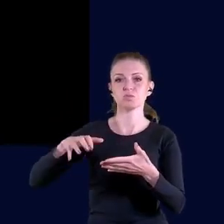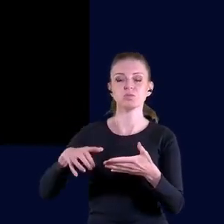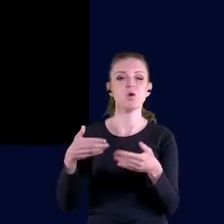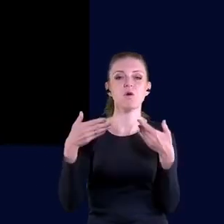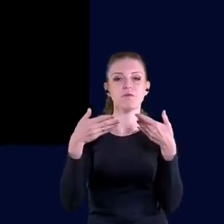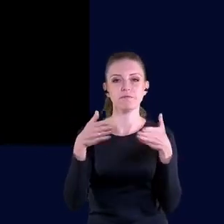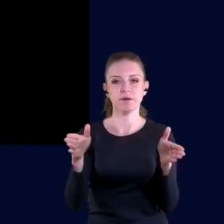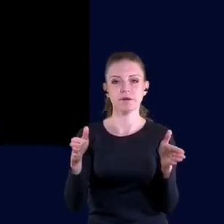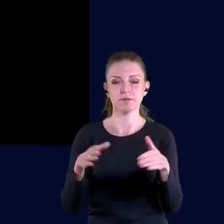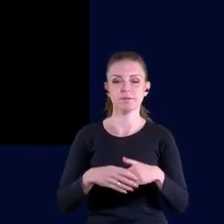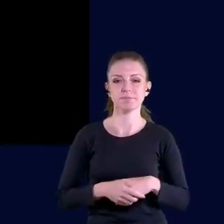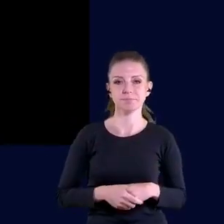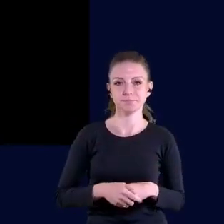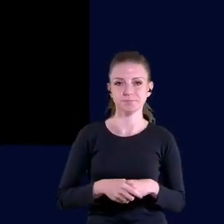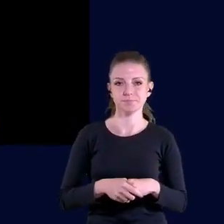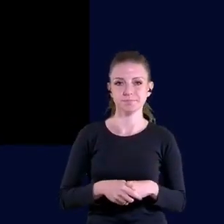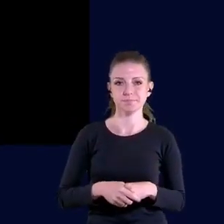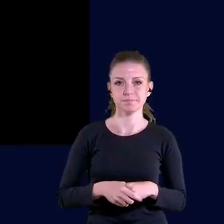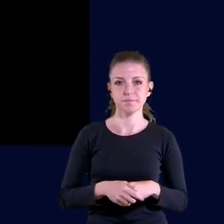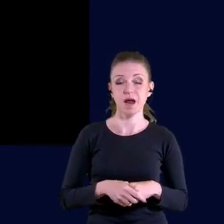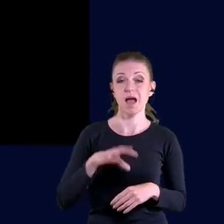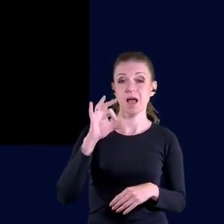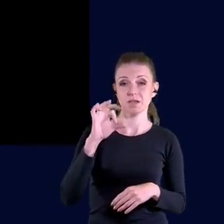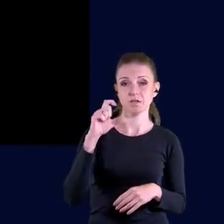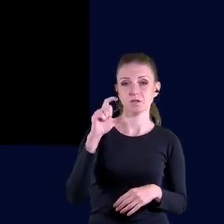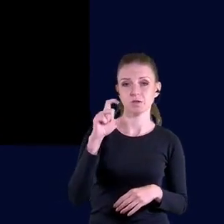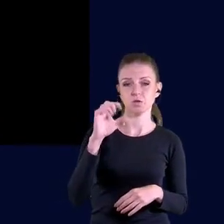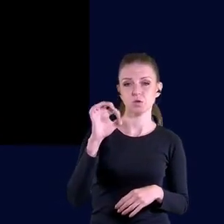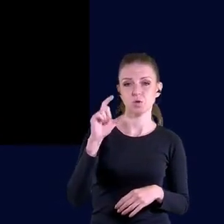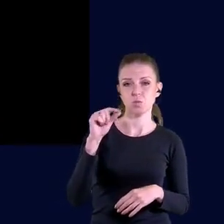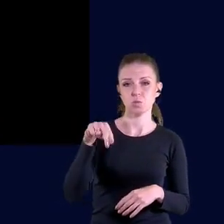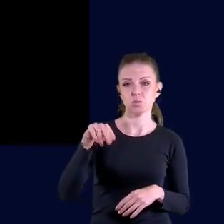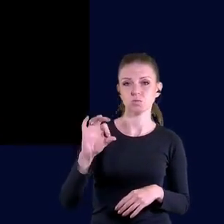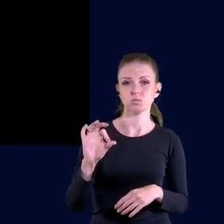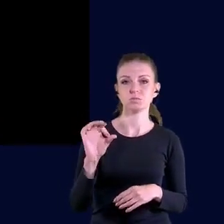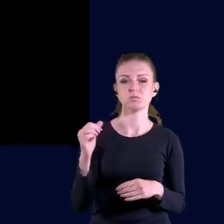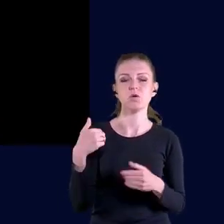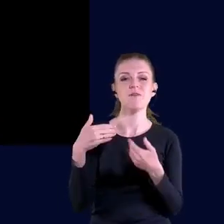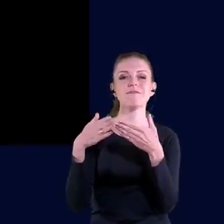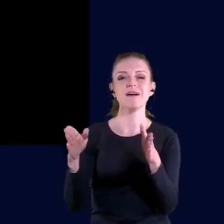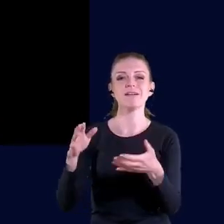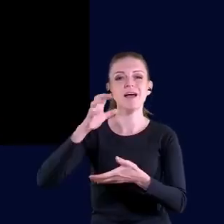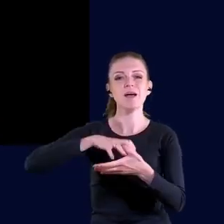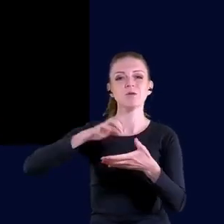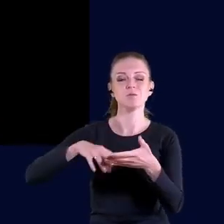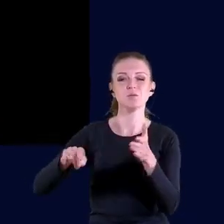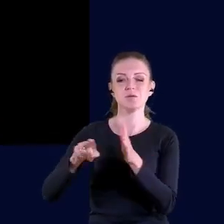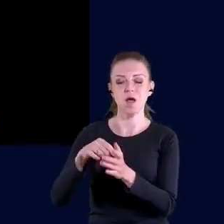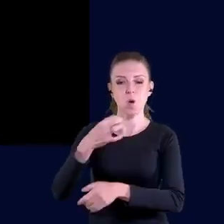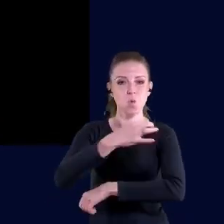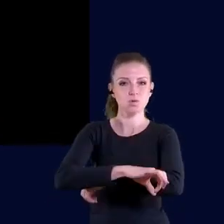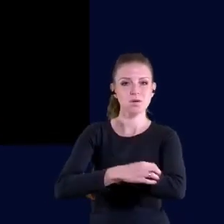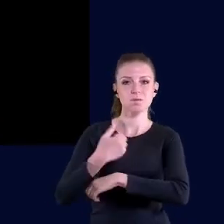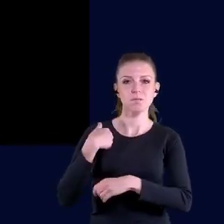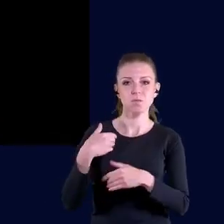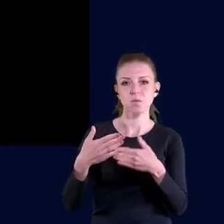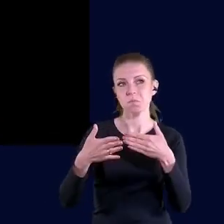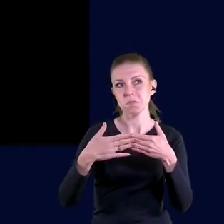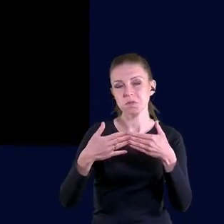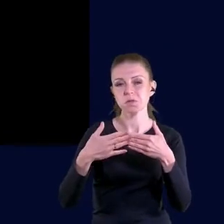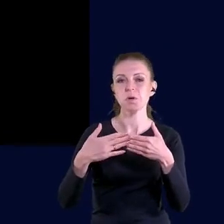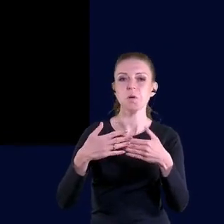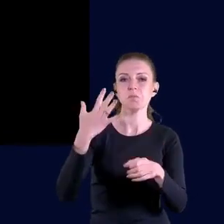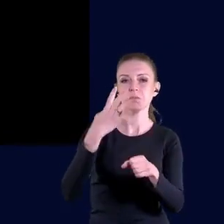otwarte W przypadku skopus A te otwarte artykuły dla naszej uczelni to było prawie 50